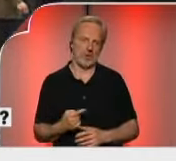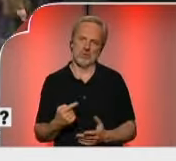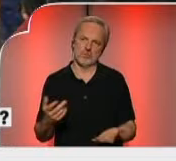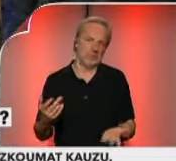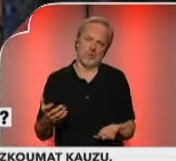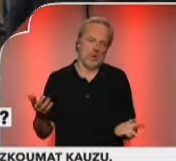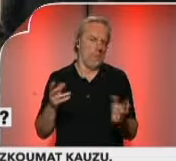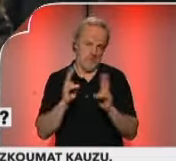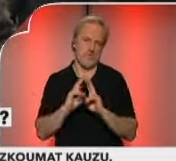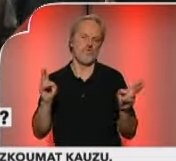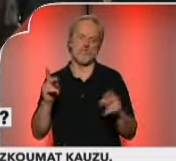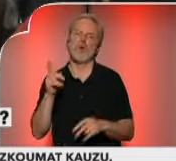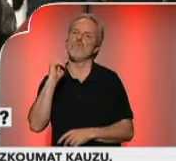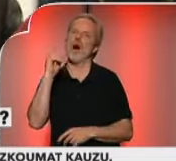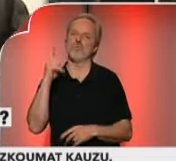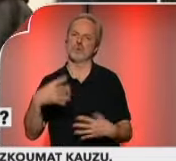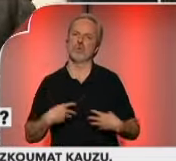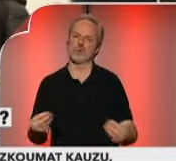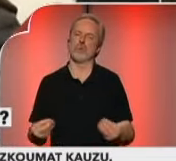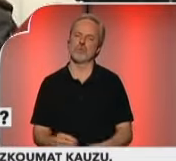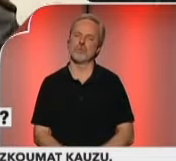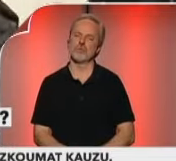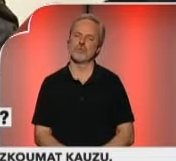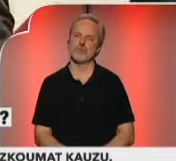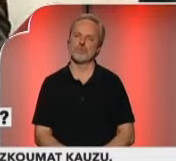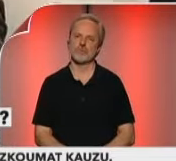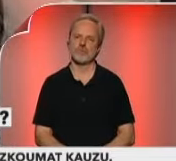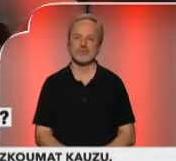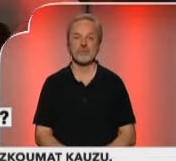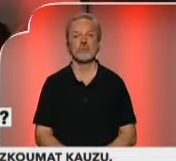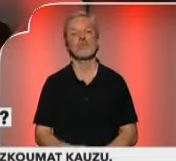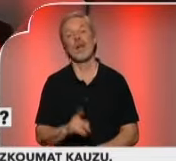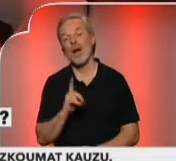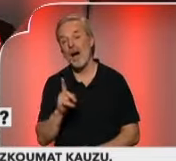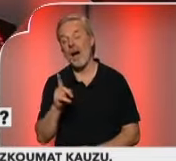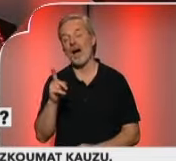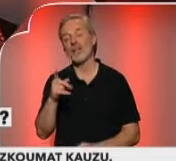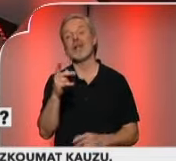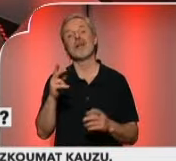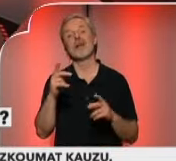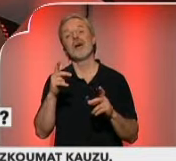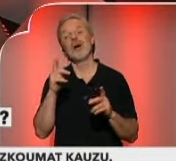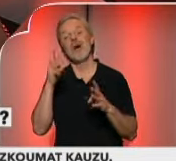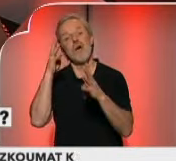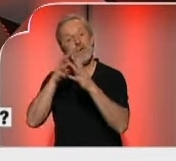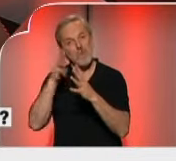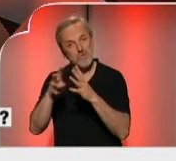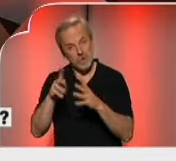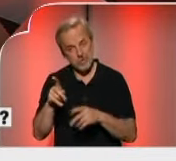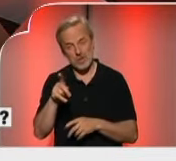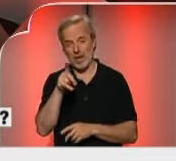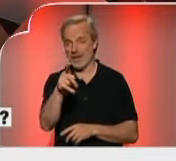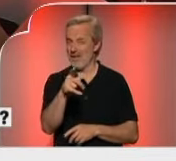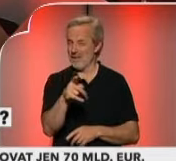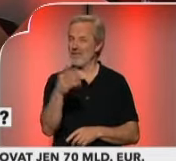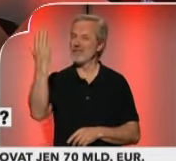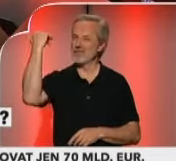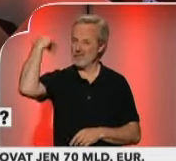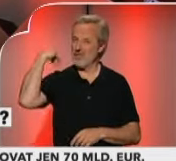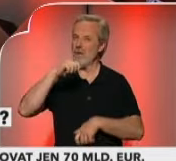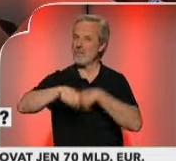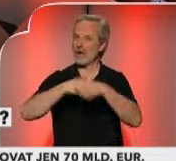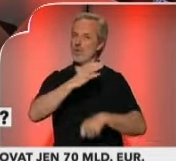určitě ten krok nastat měl eh ještě na téma oponentního znaleckého posudku Jak velké je to pochybení vy když jste byl